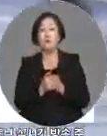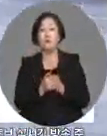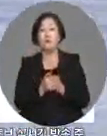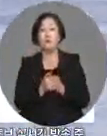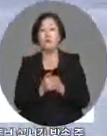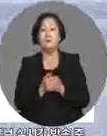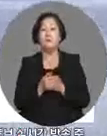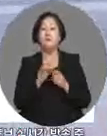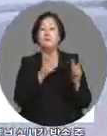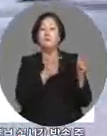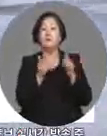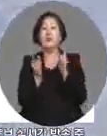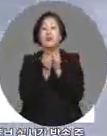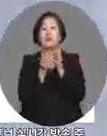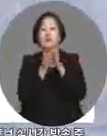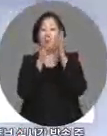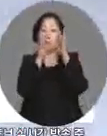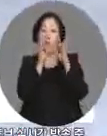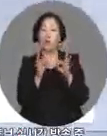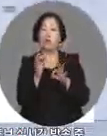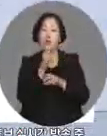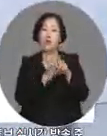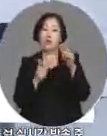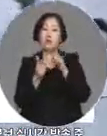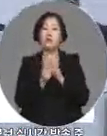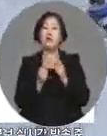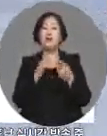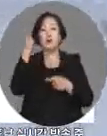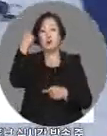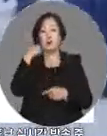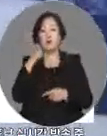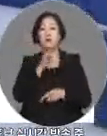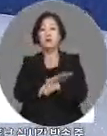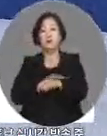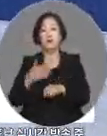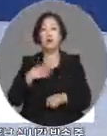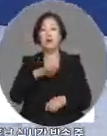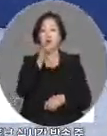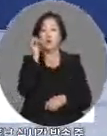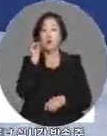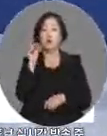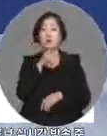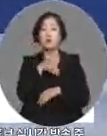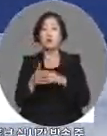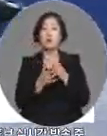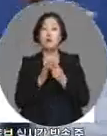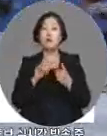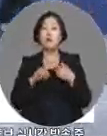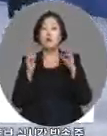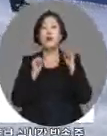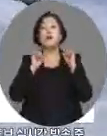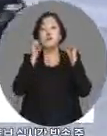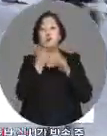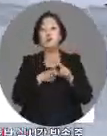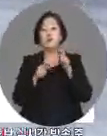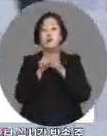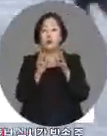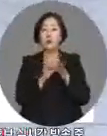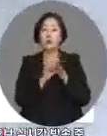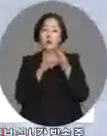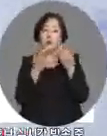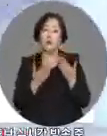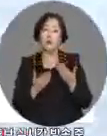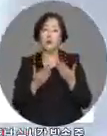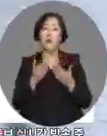방송 매체로 보는 것보다 그 현장감이 더 많이 올 수 있고 또 동계 스포츠를 또 관심을 갖고 또